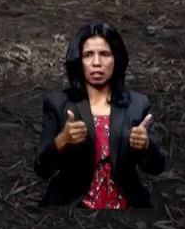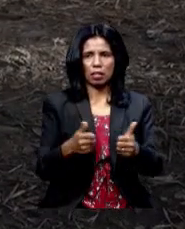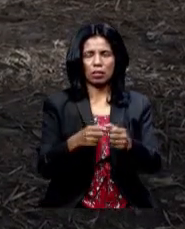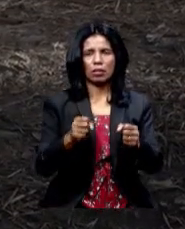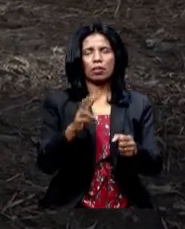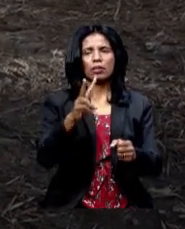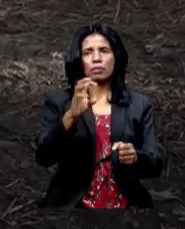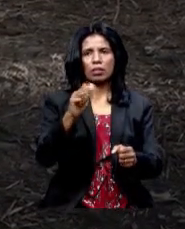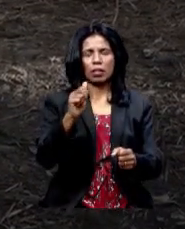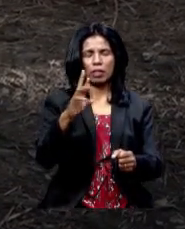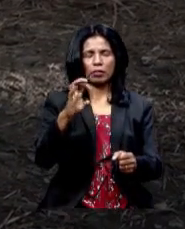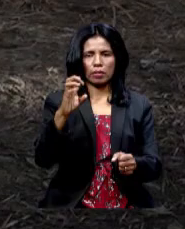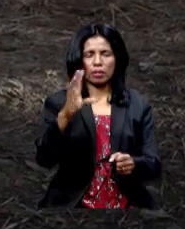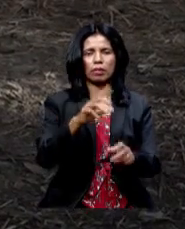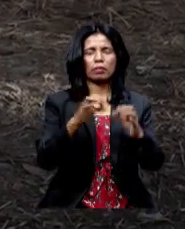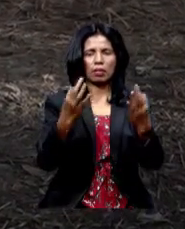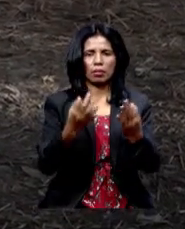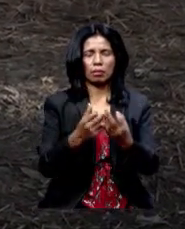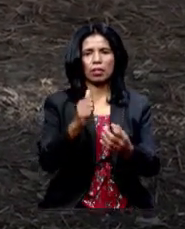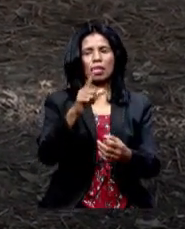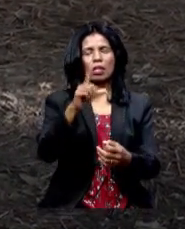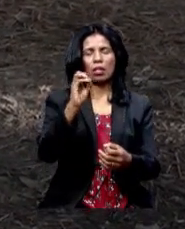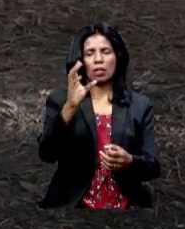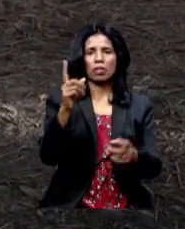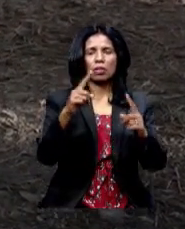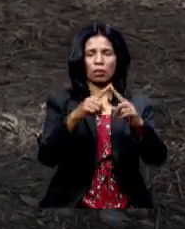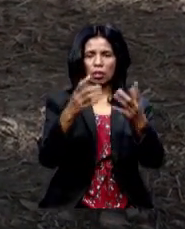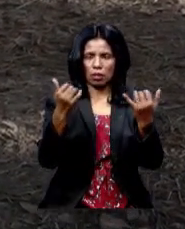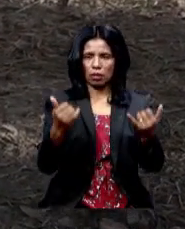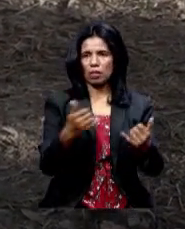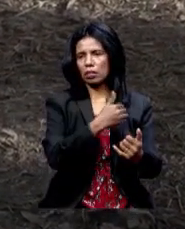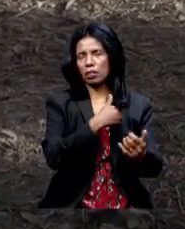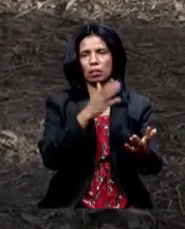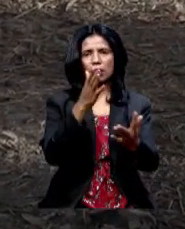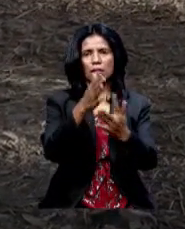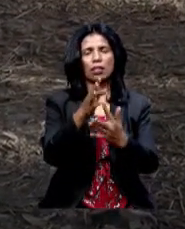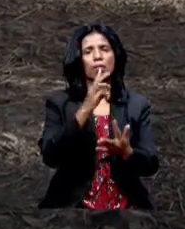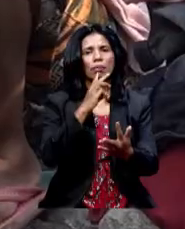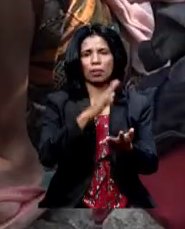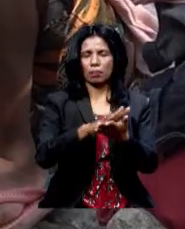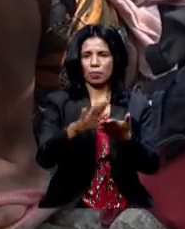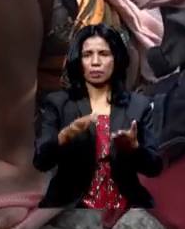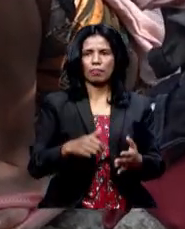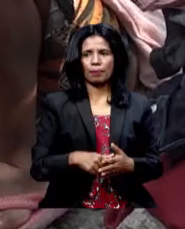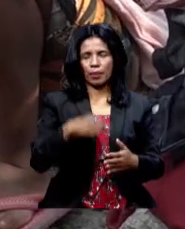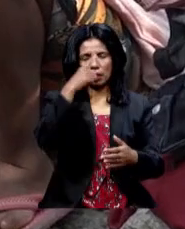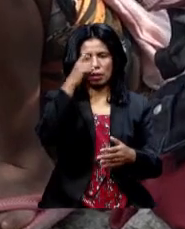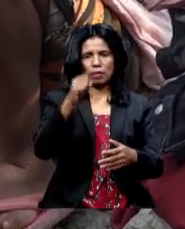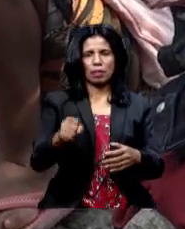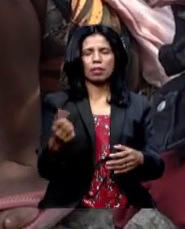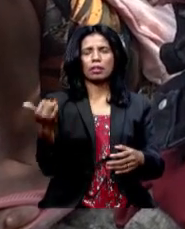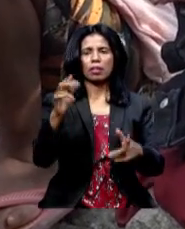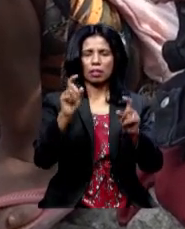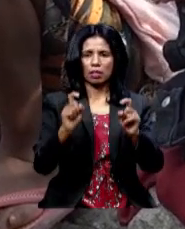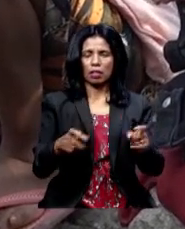Verde hateteng. Uma kain ruanulu iha ilo klaran mak to o oras ne, sedau kasesu babe mos. Tamba ne'e, obrigado sira